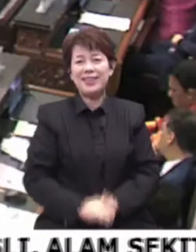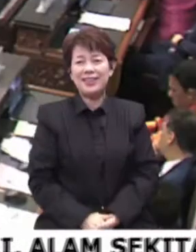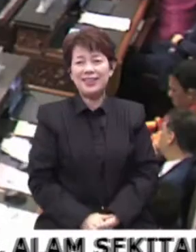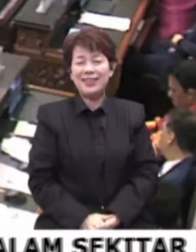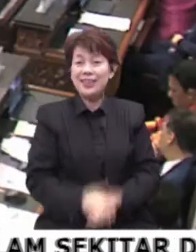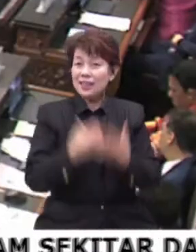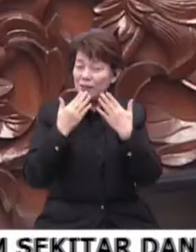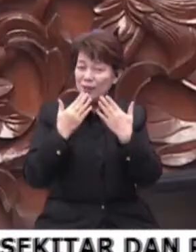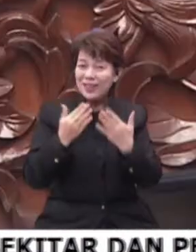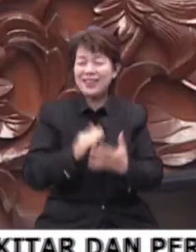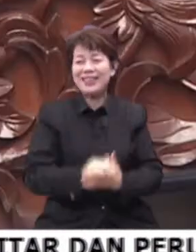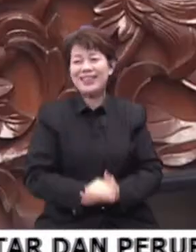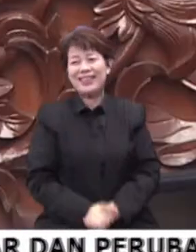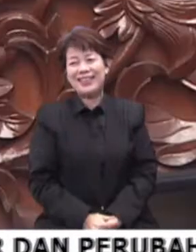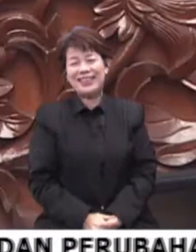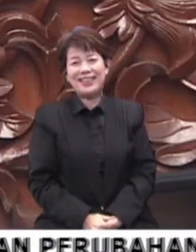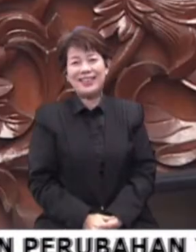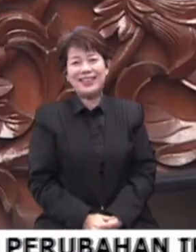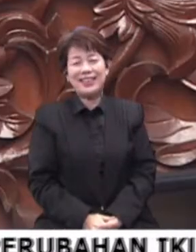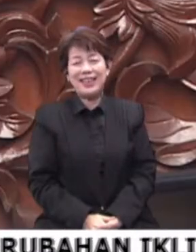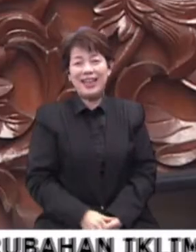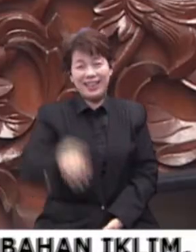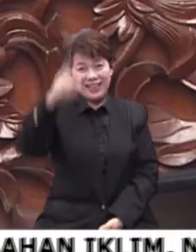Terima kasih semua